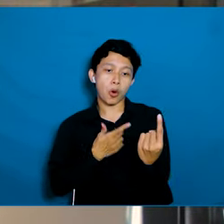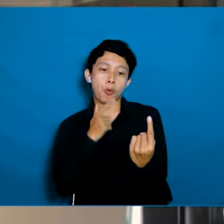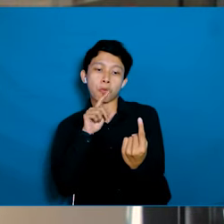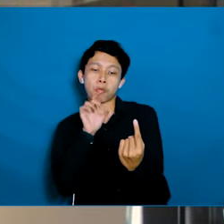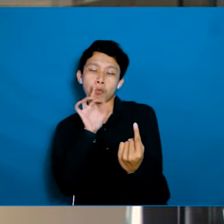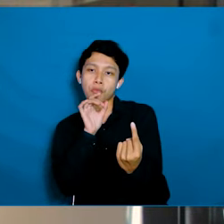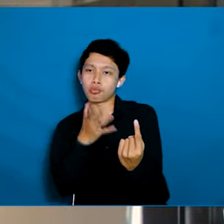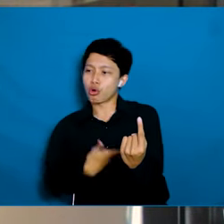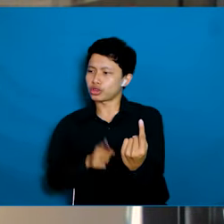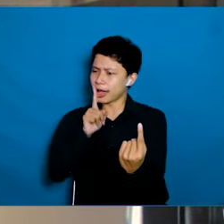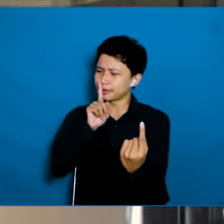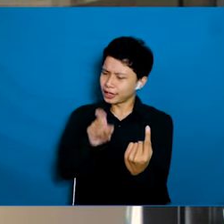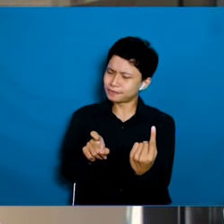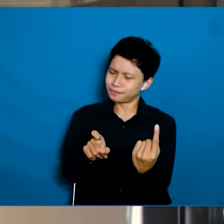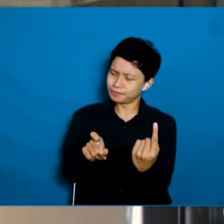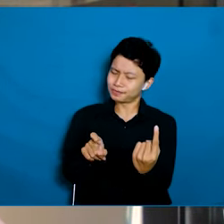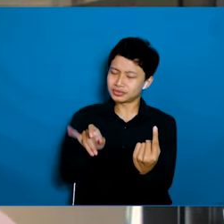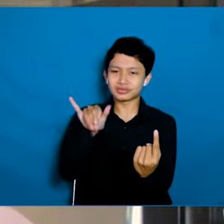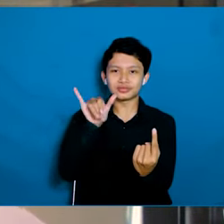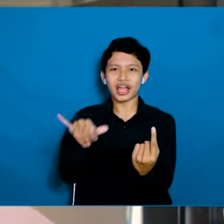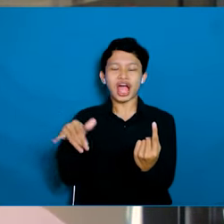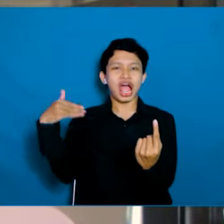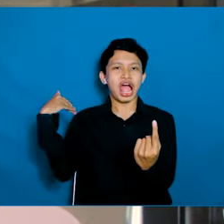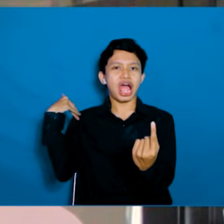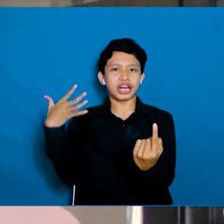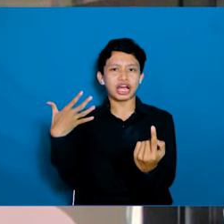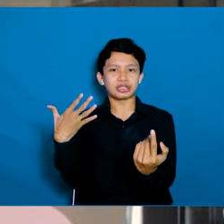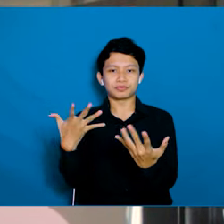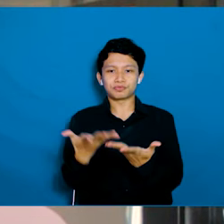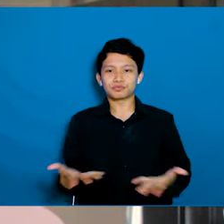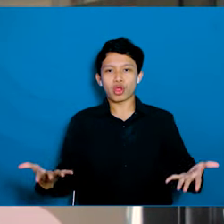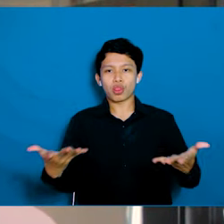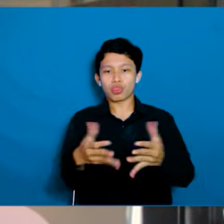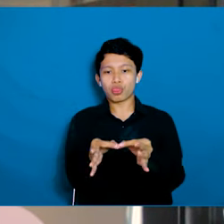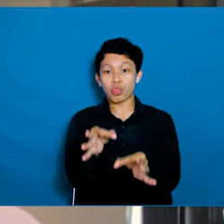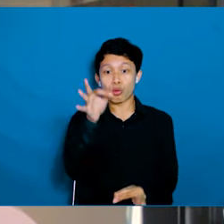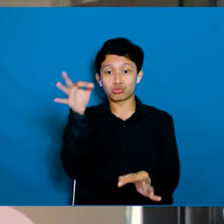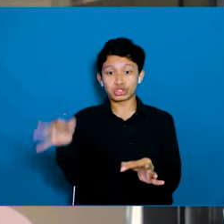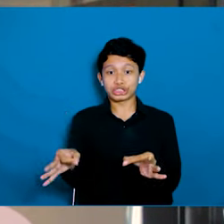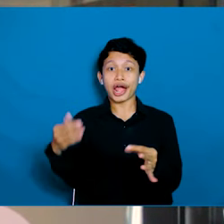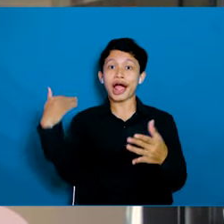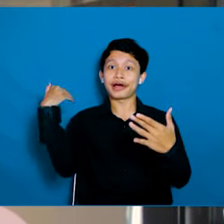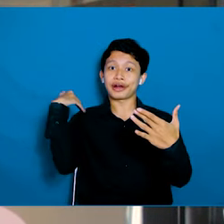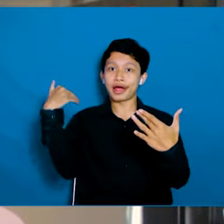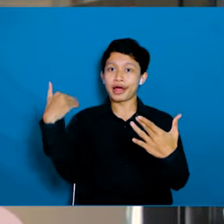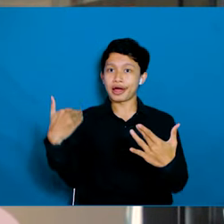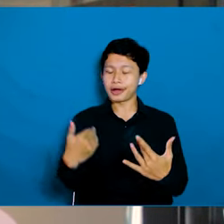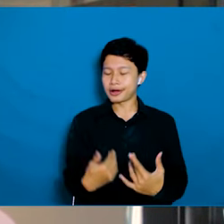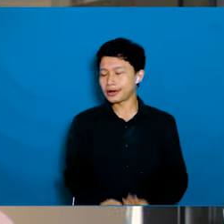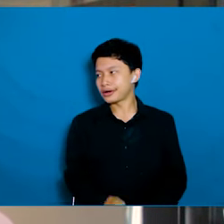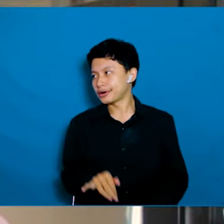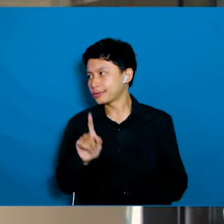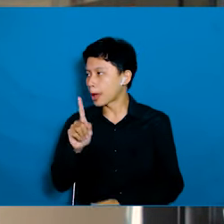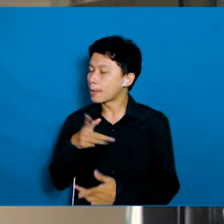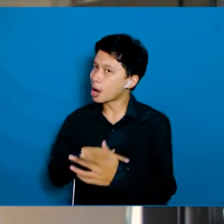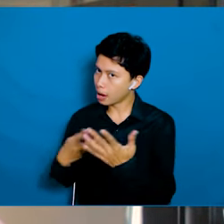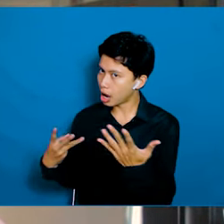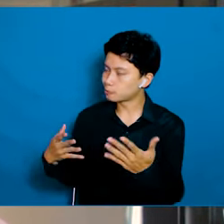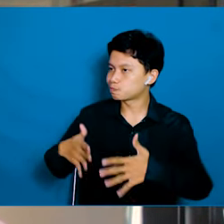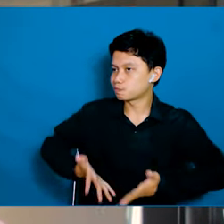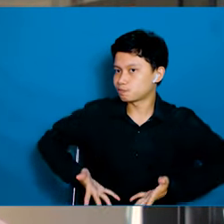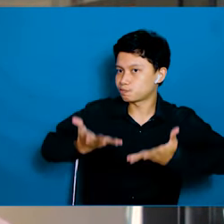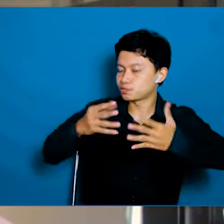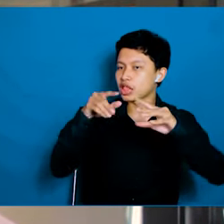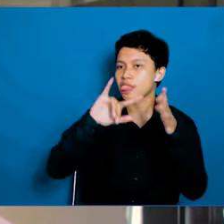untuk menyampaikan hak pilihnya, ini sudah terkondisi ya gitu. Karena sepertinya BIMTEK itu